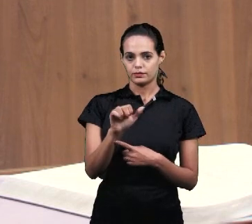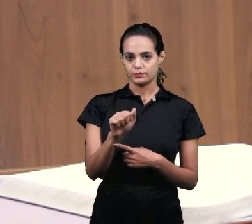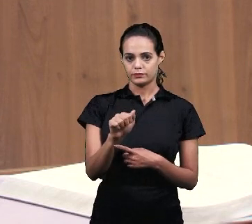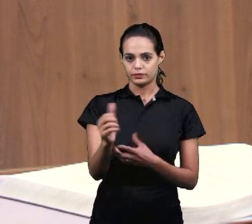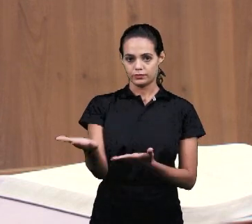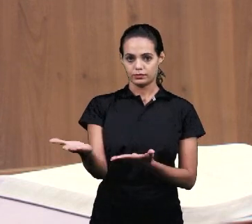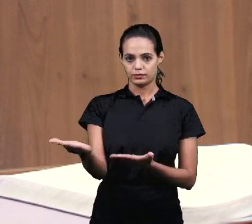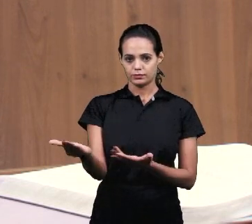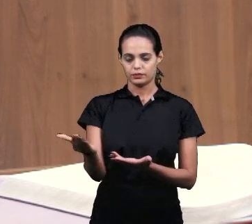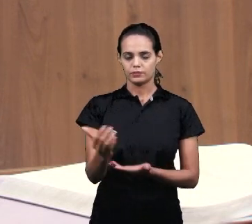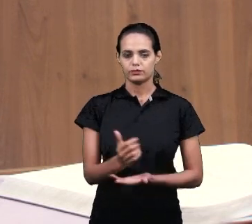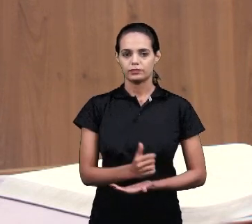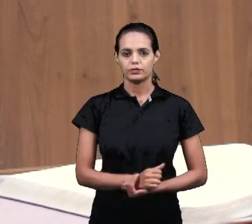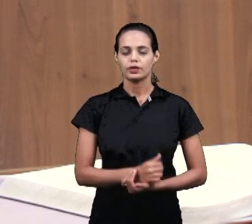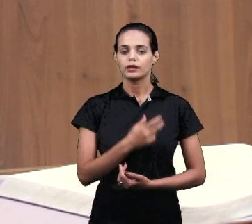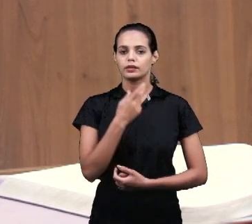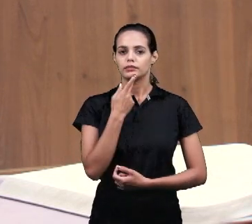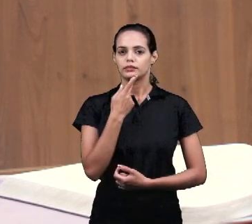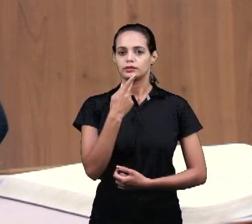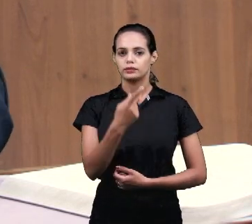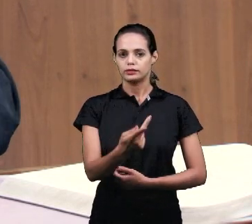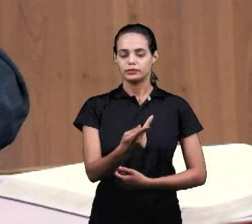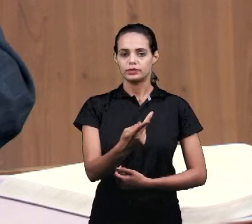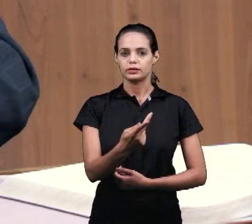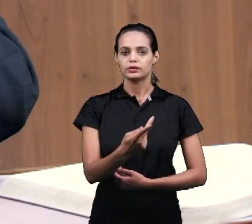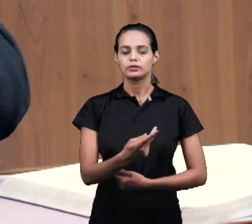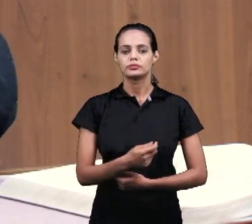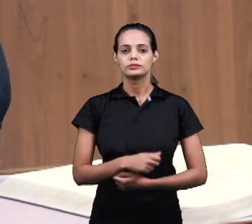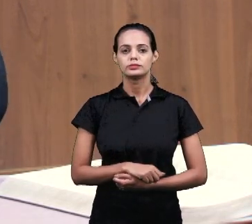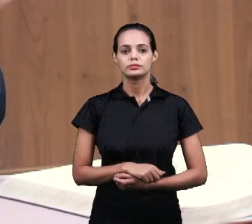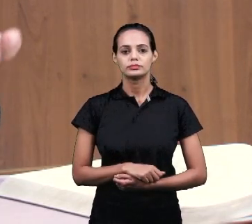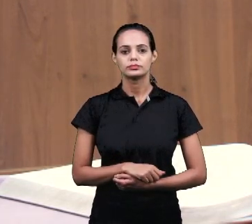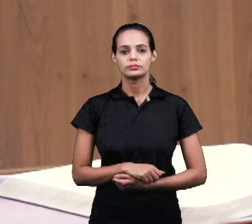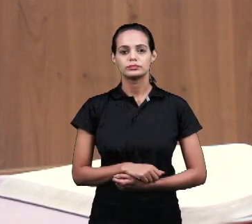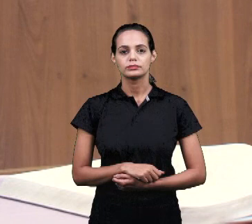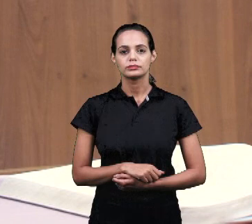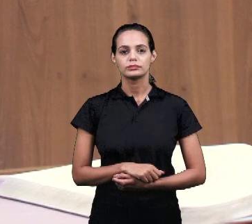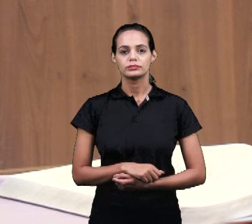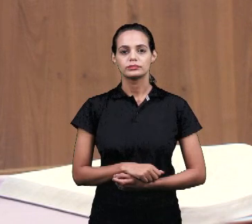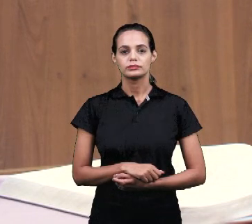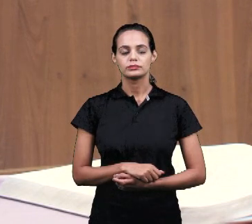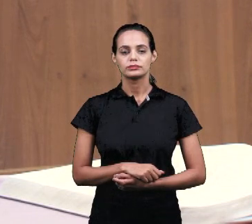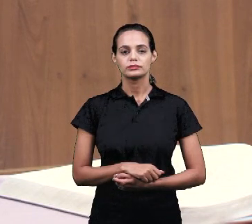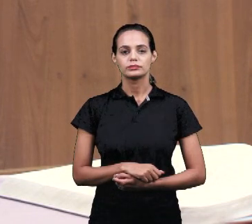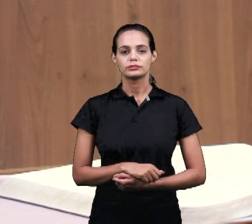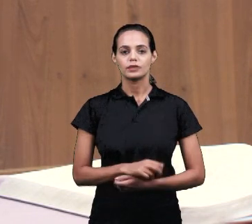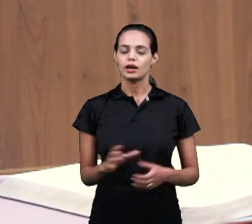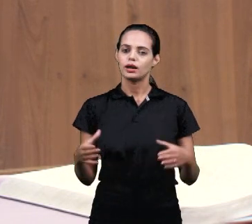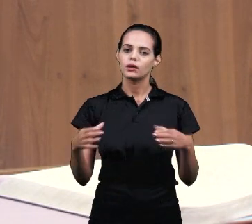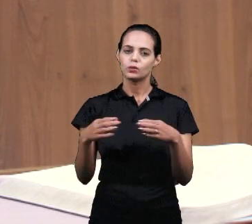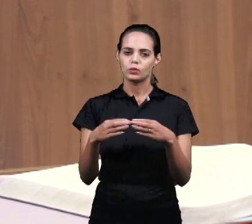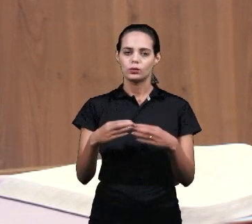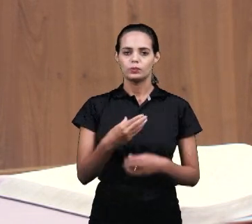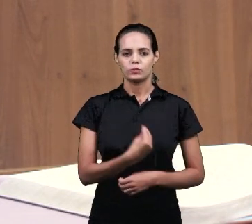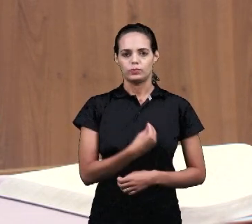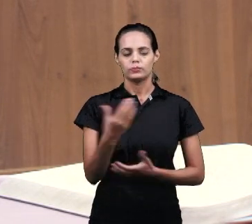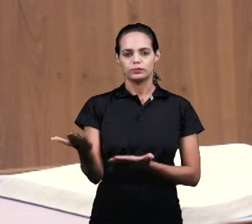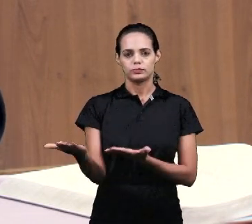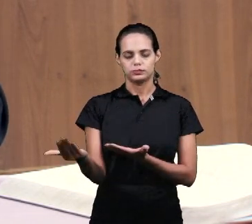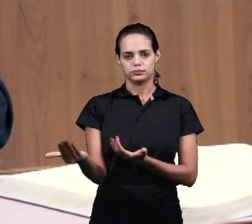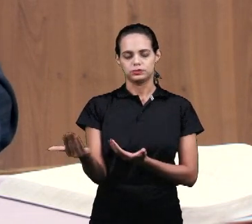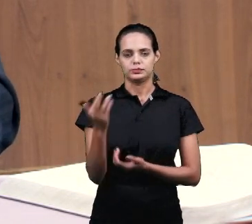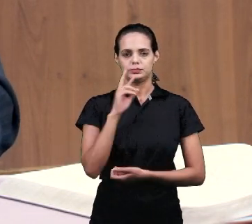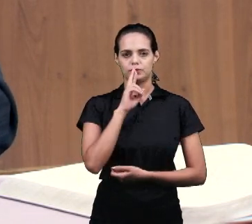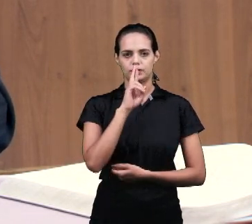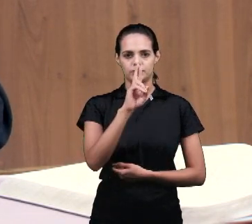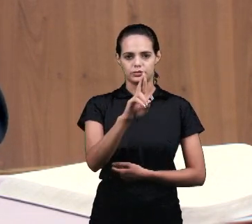église d'Itabuna, va répondre. Parce que ça a été une participation du groupe de jeunes ici dans